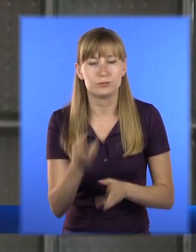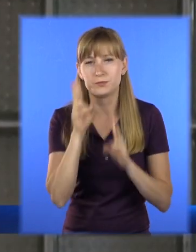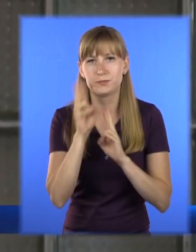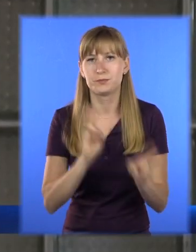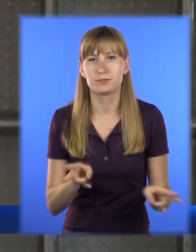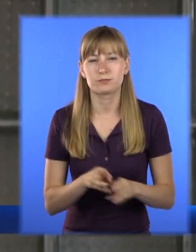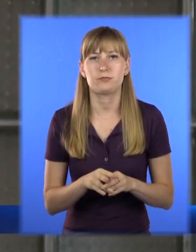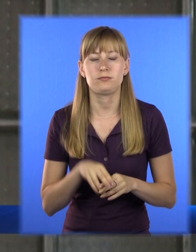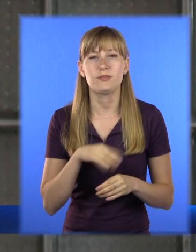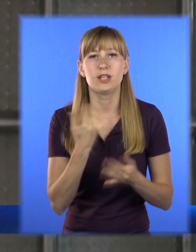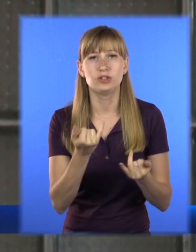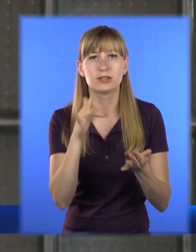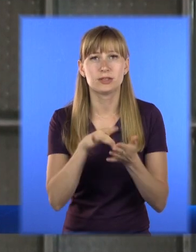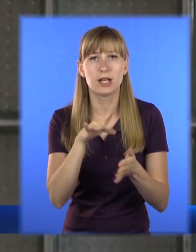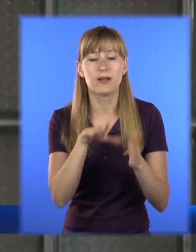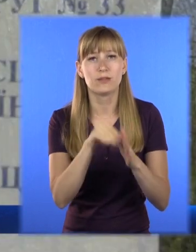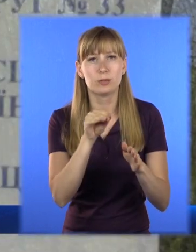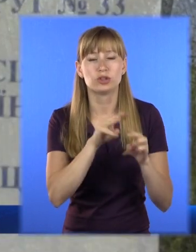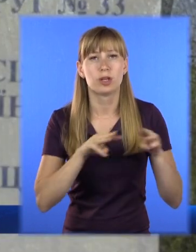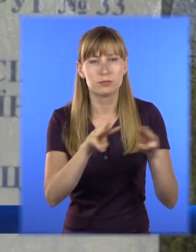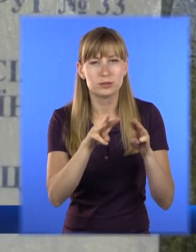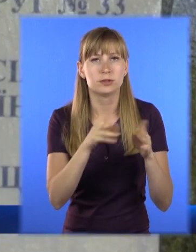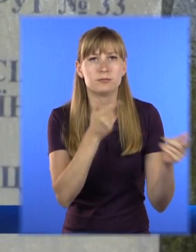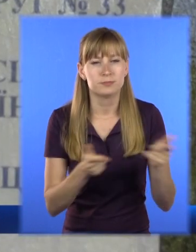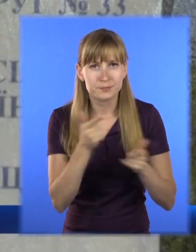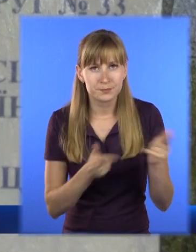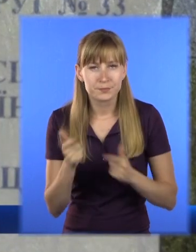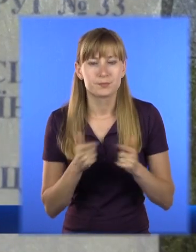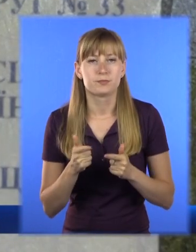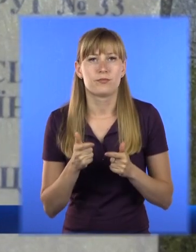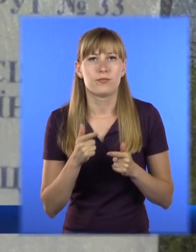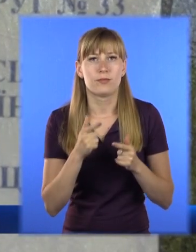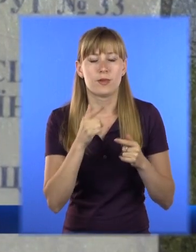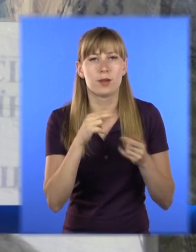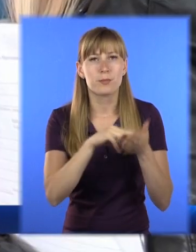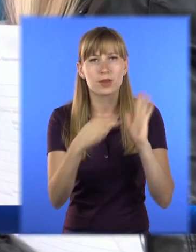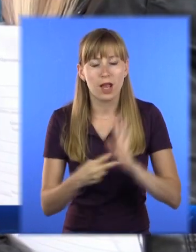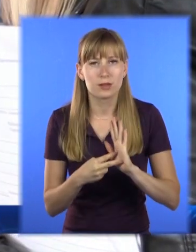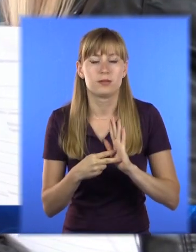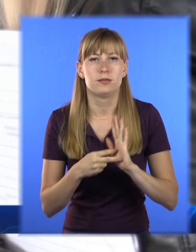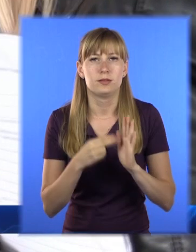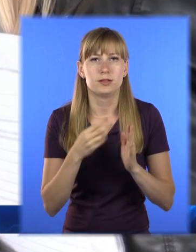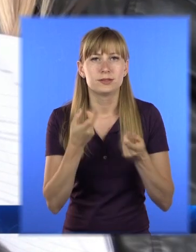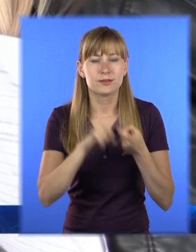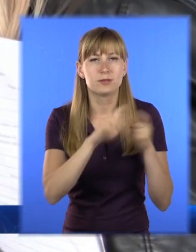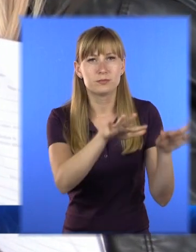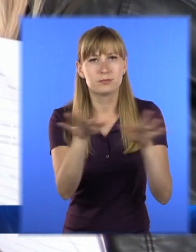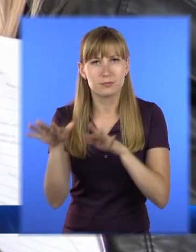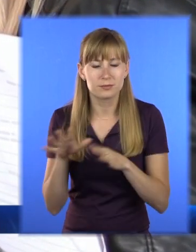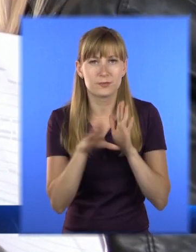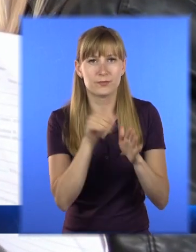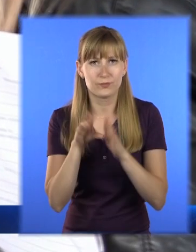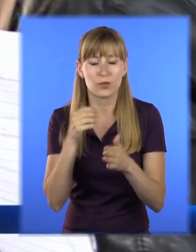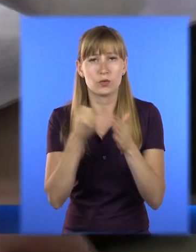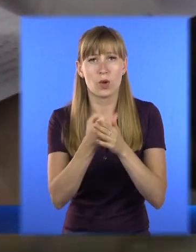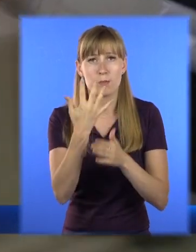підготовчий процес. Зараз завершується формування дільничних комісій. Як і вказано у плані підготовки до виборів, це відбулося до